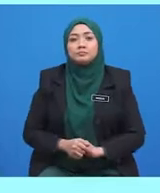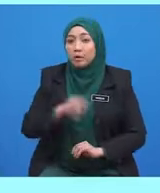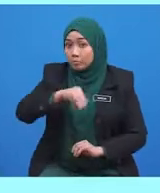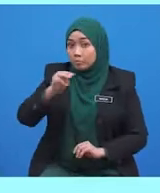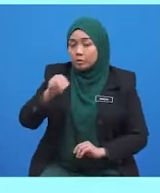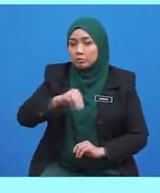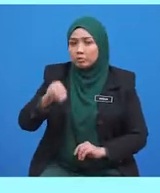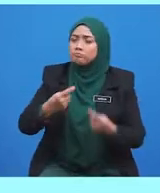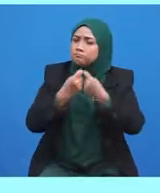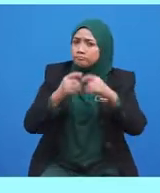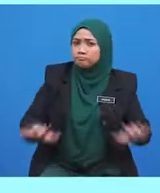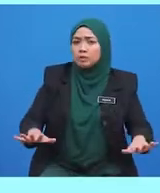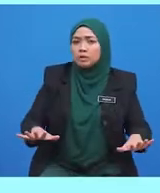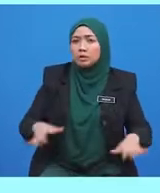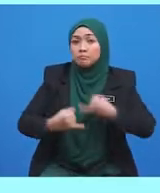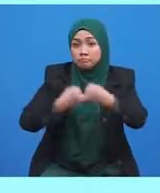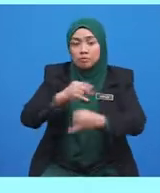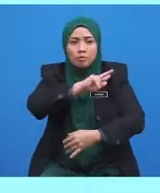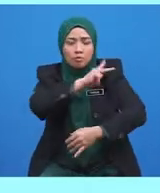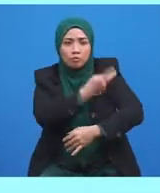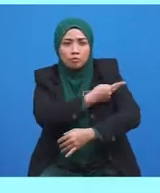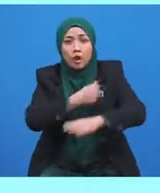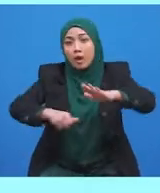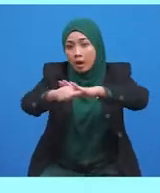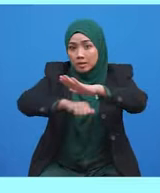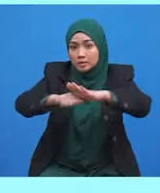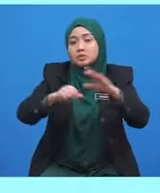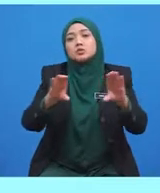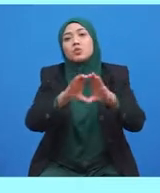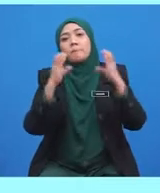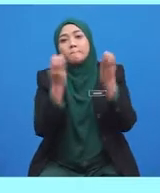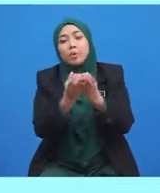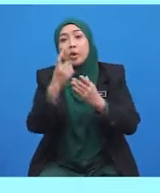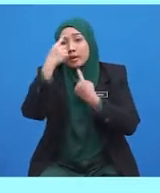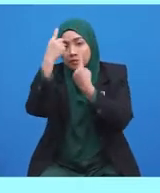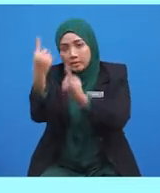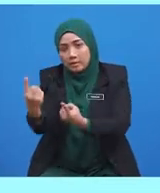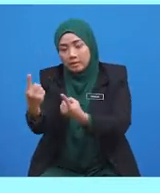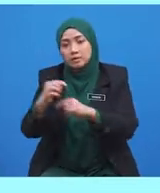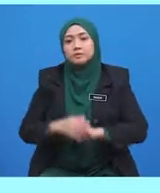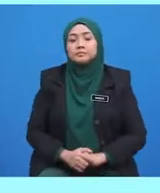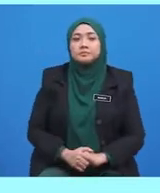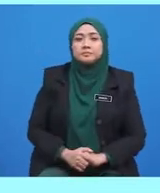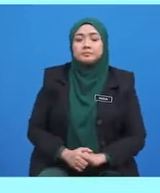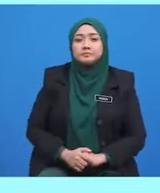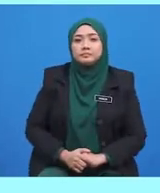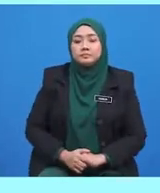Murid-murid telah berjaya kuasai asas mengumpul data. Hebat!